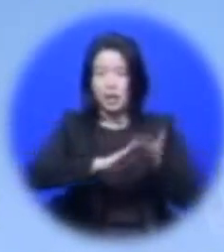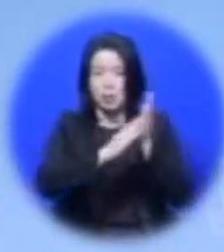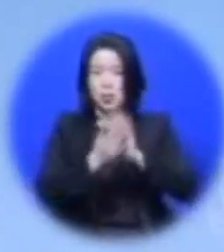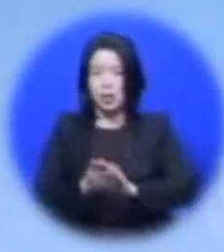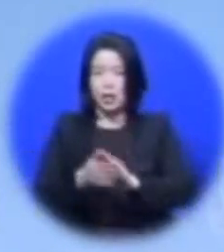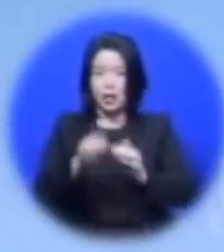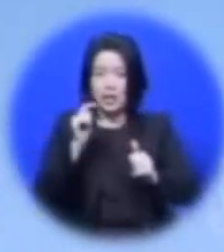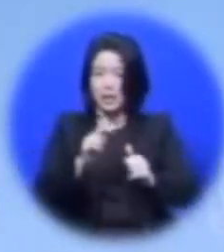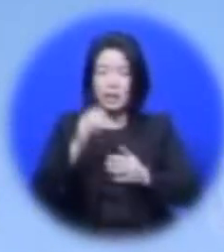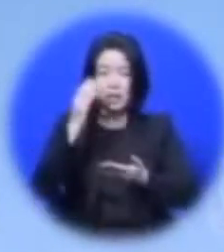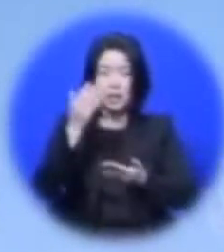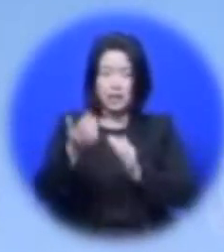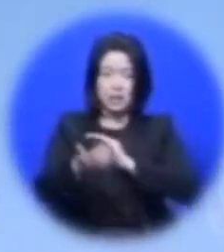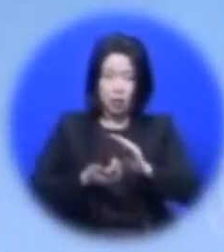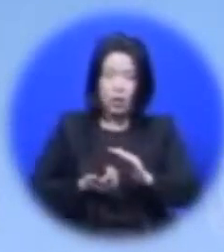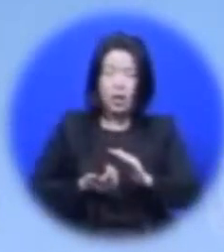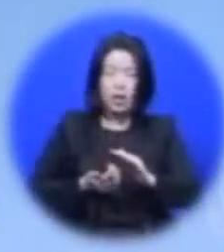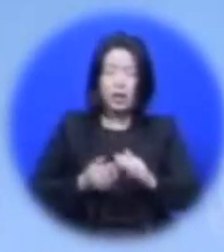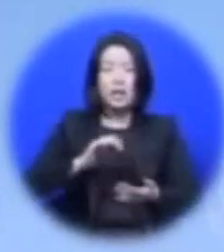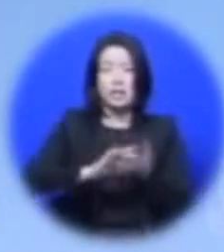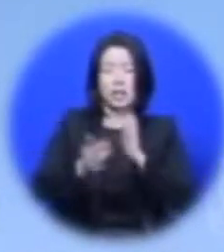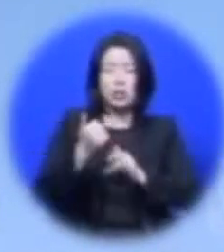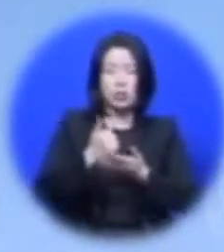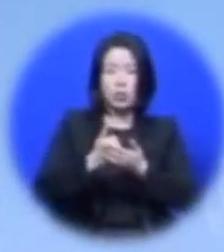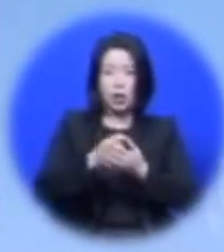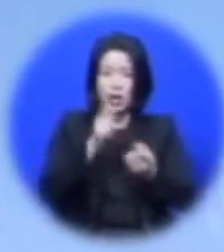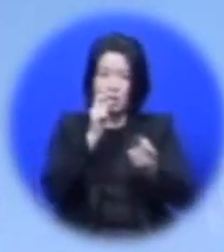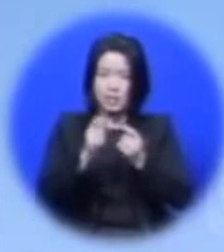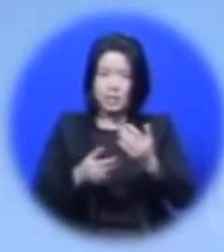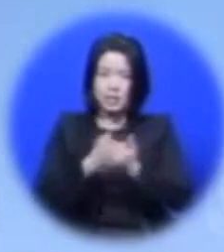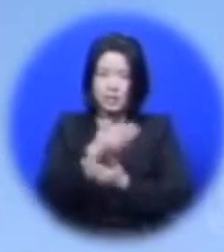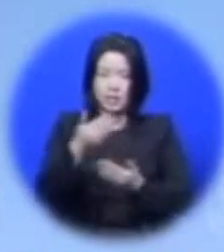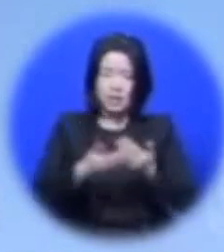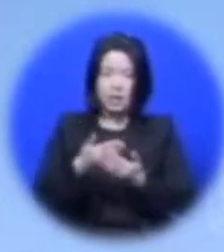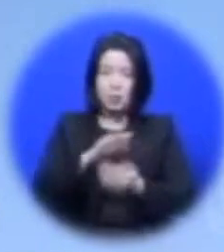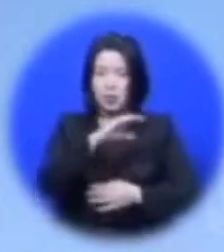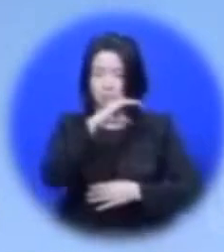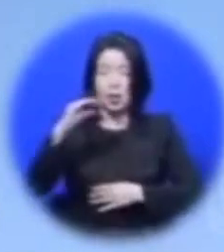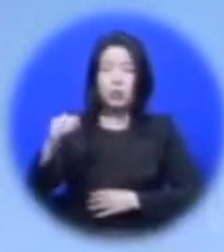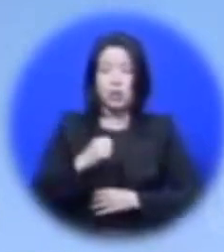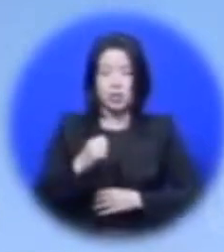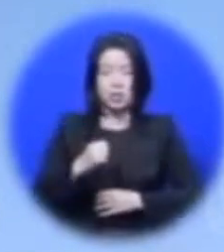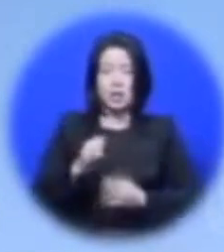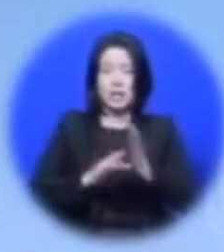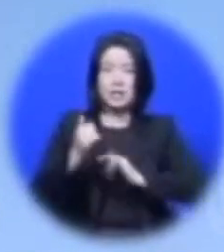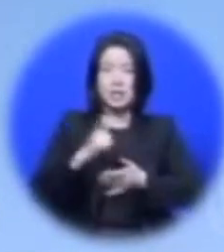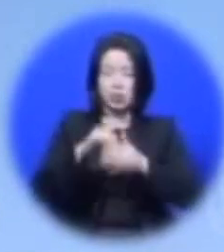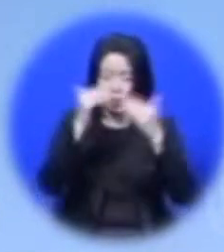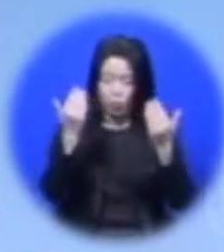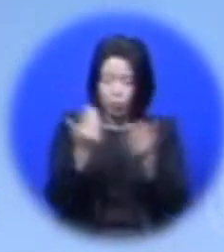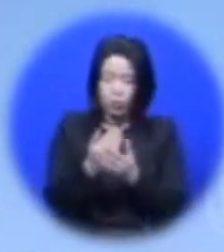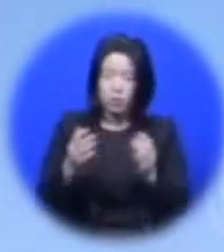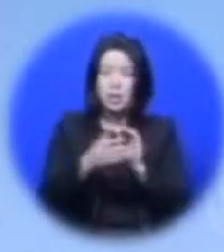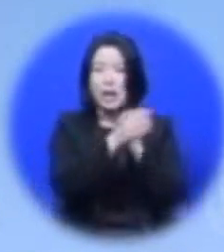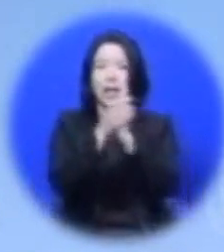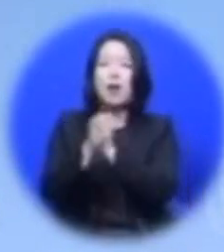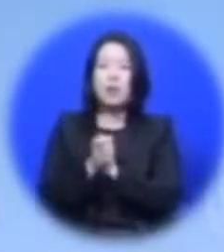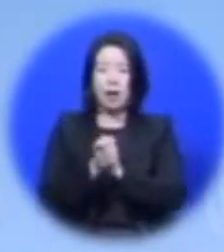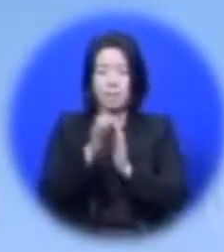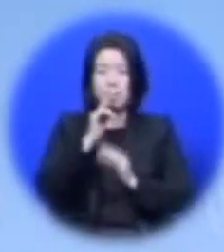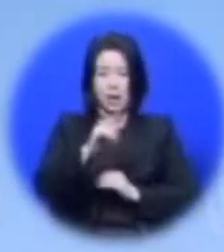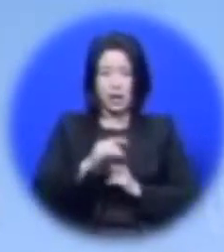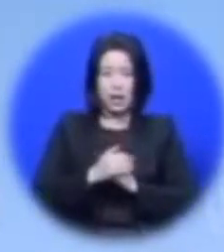전에 먼저 예수님과 사귐을 바로 가지라는, 예수님과 온전히 연합하라는 거예요.